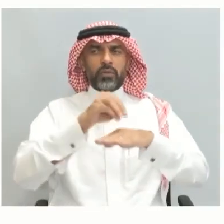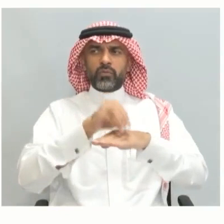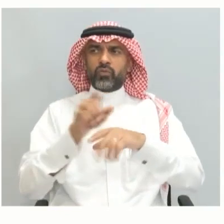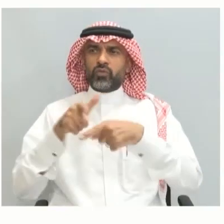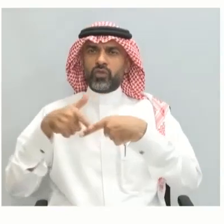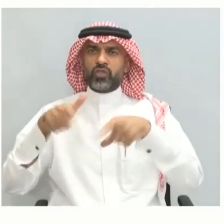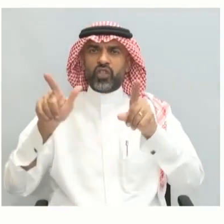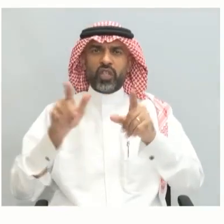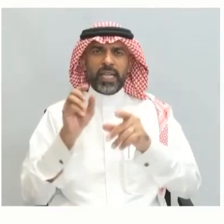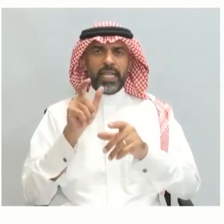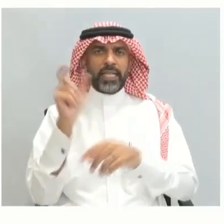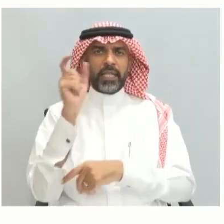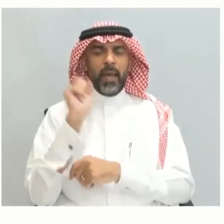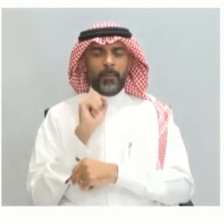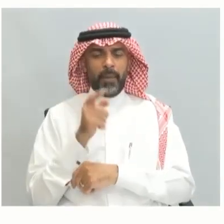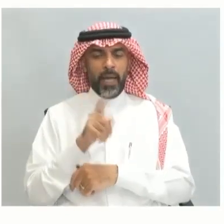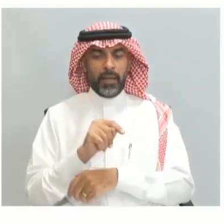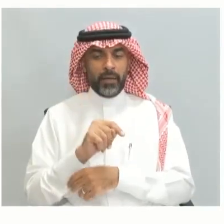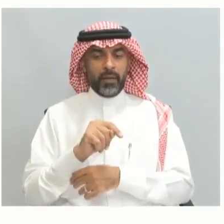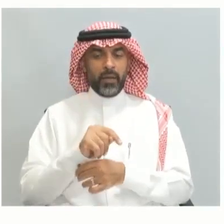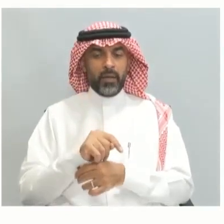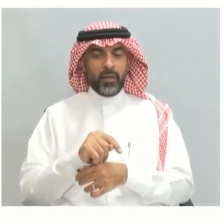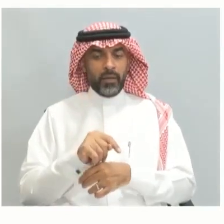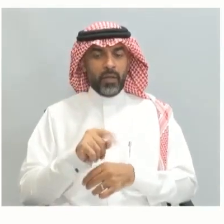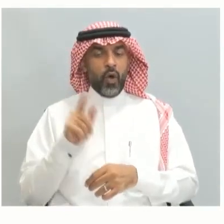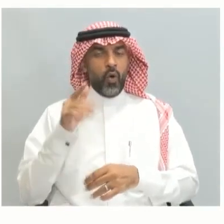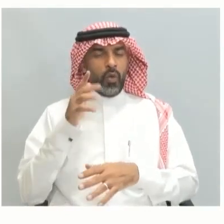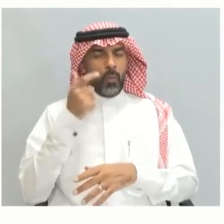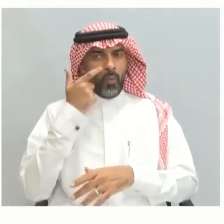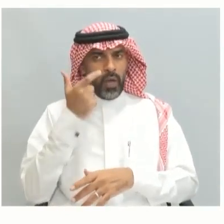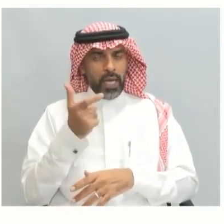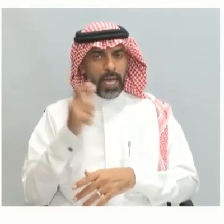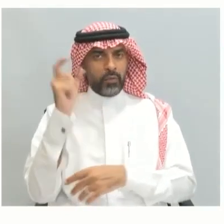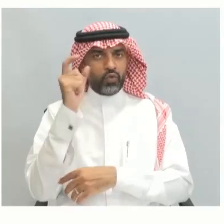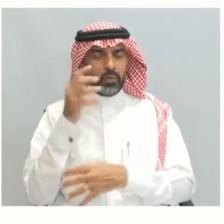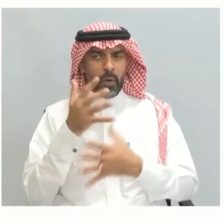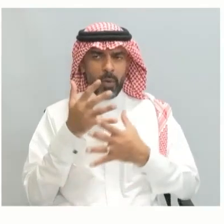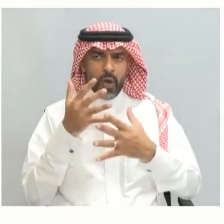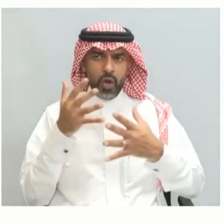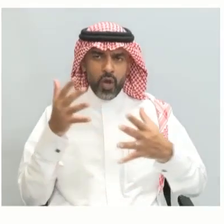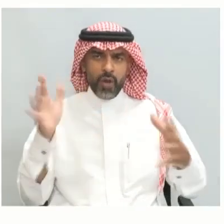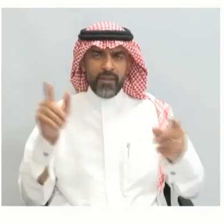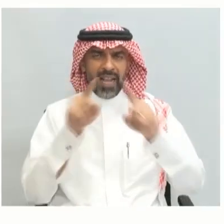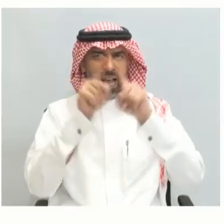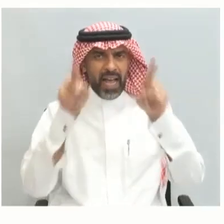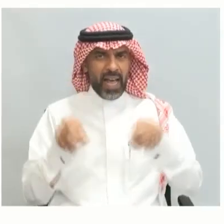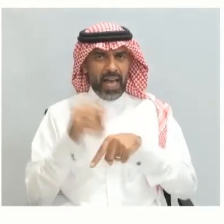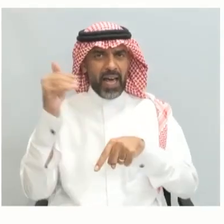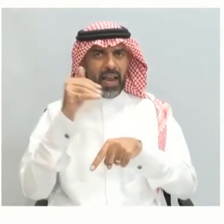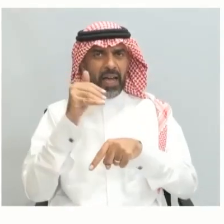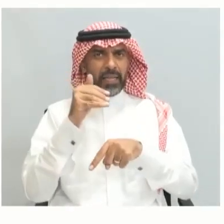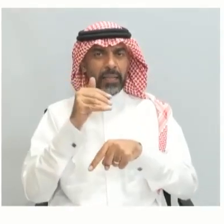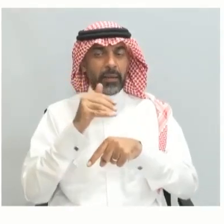وكانت عنايه المسلمين ايضا ابنائي وبنات الطلاب كبيره جدا بالخرائط البريه والبحر